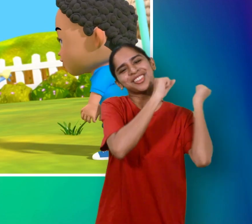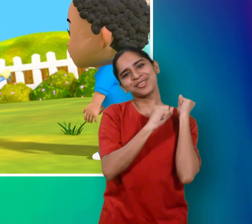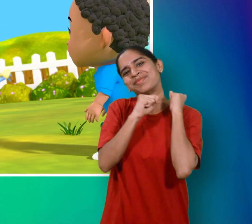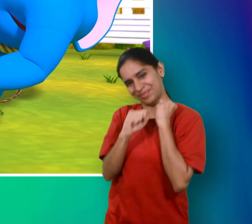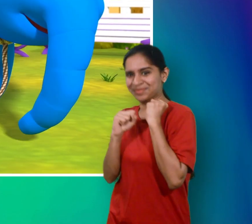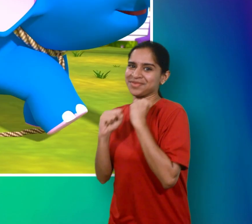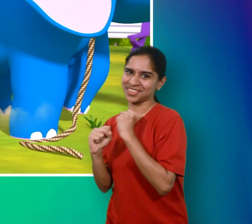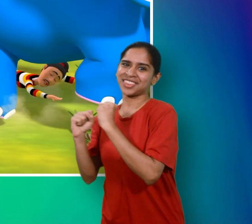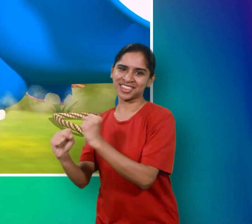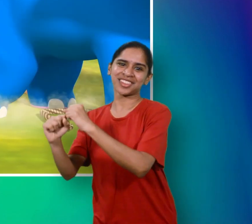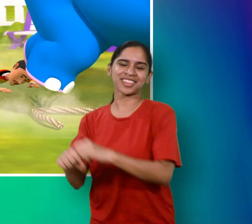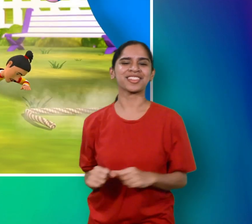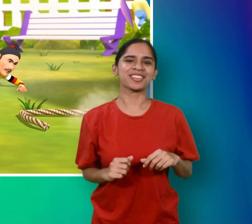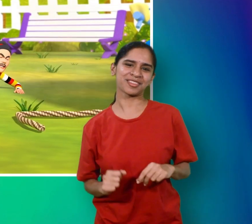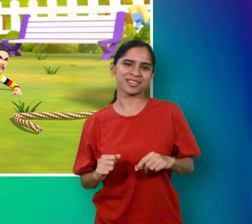हाथी।